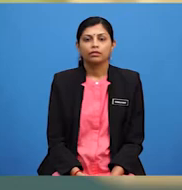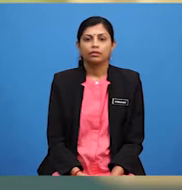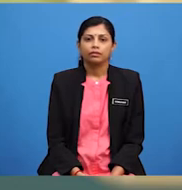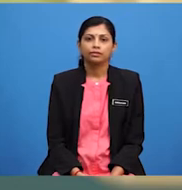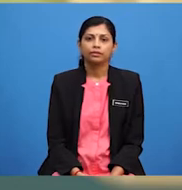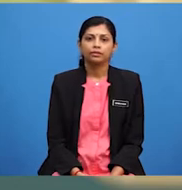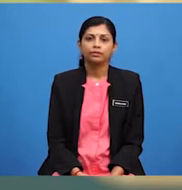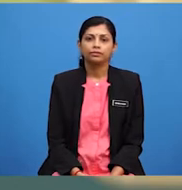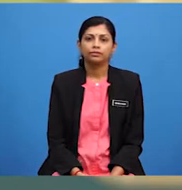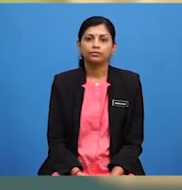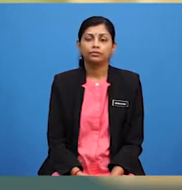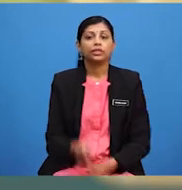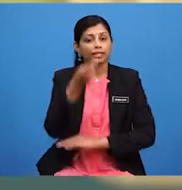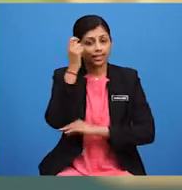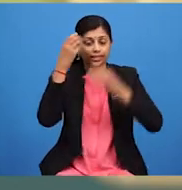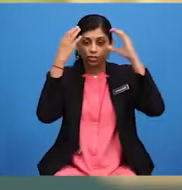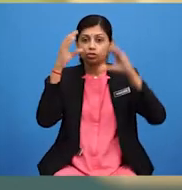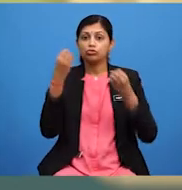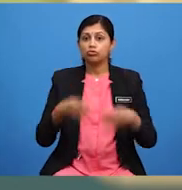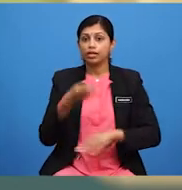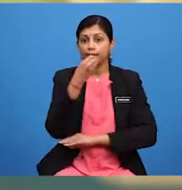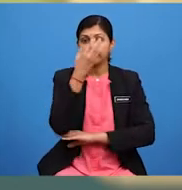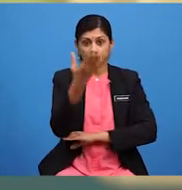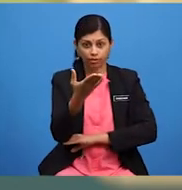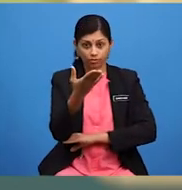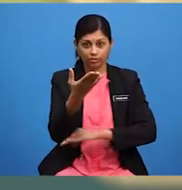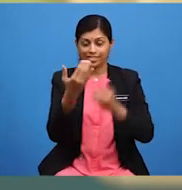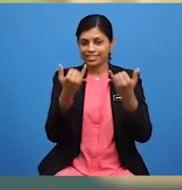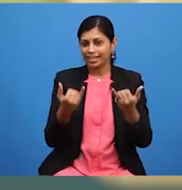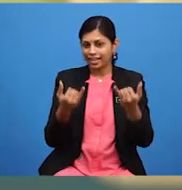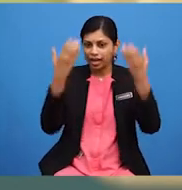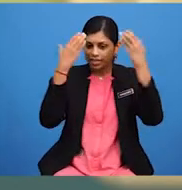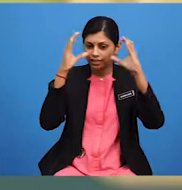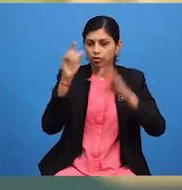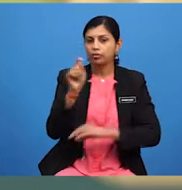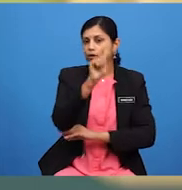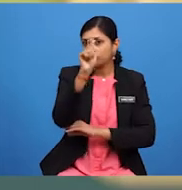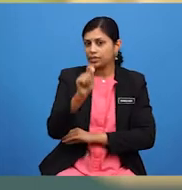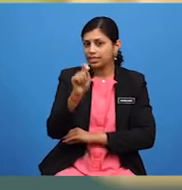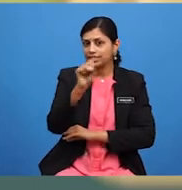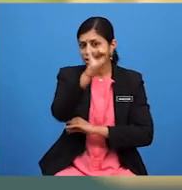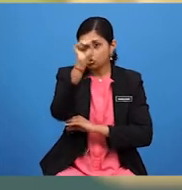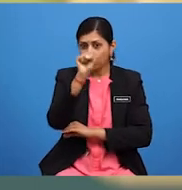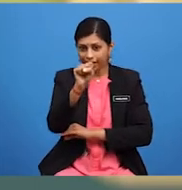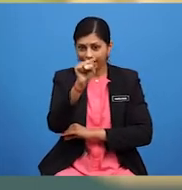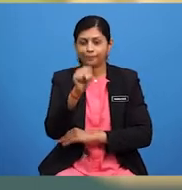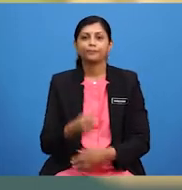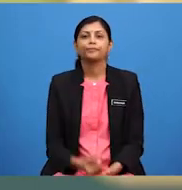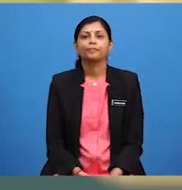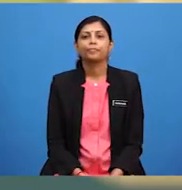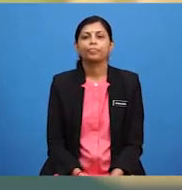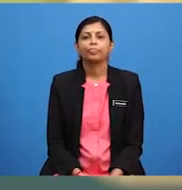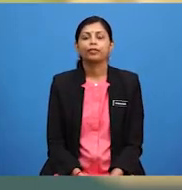objektif pembelajaran di awal tadi, mari kita uji minda dengan beberapa